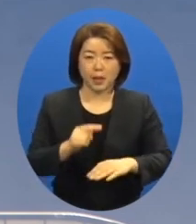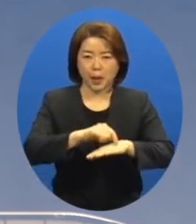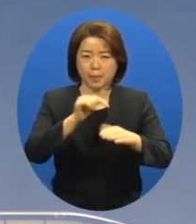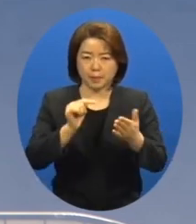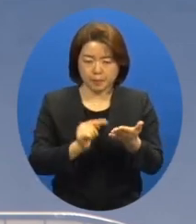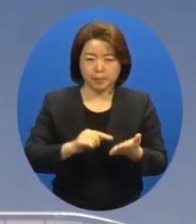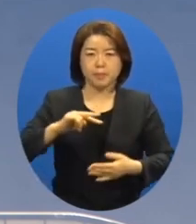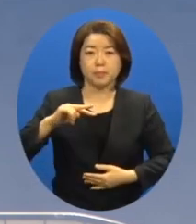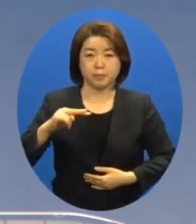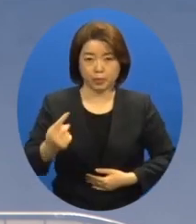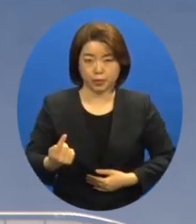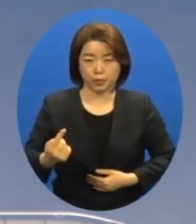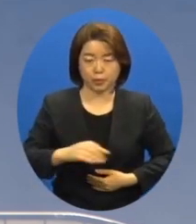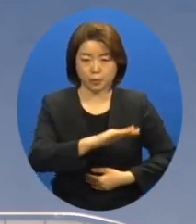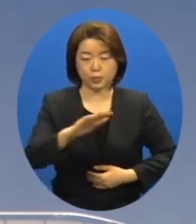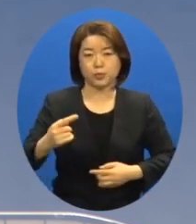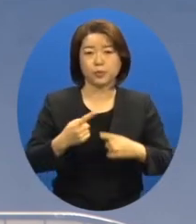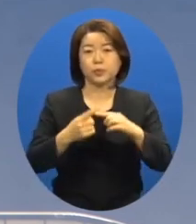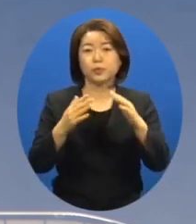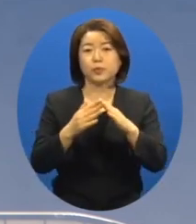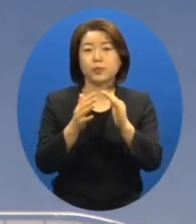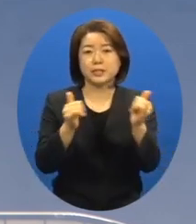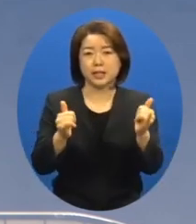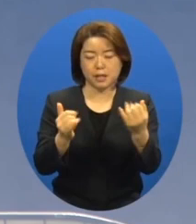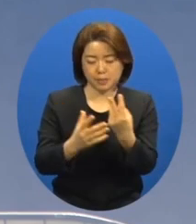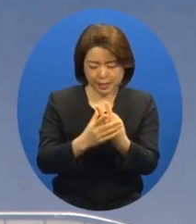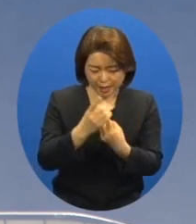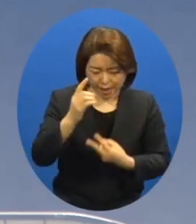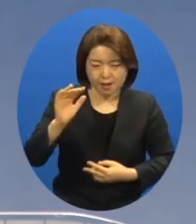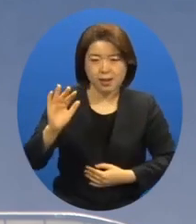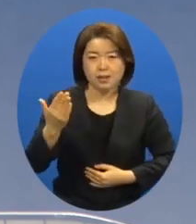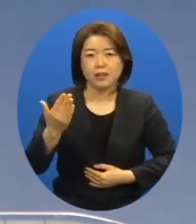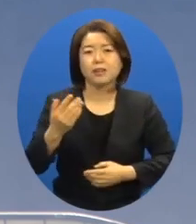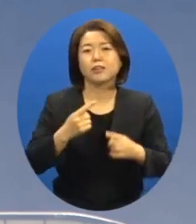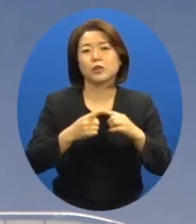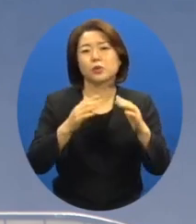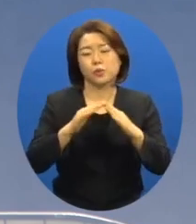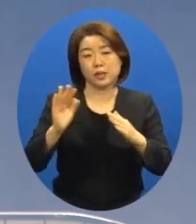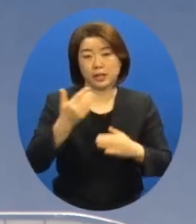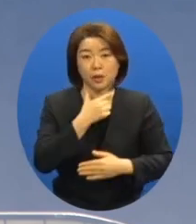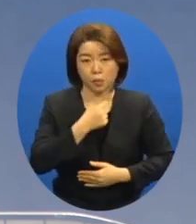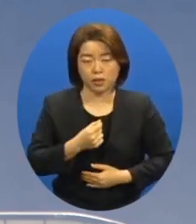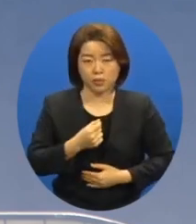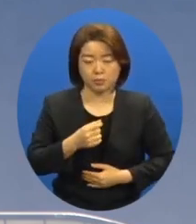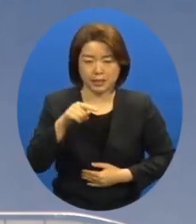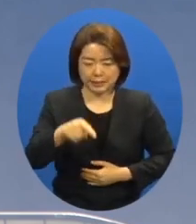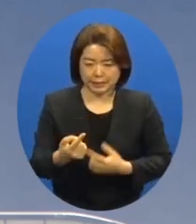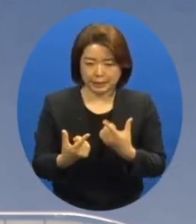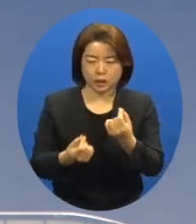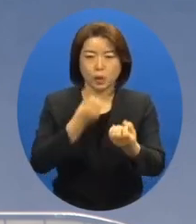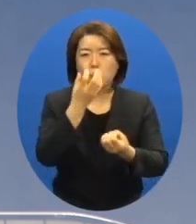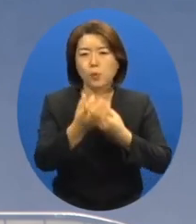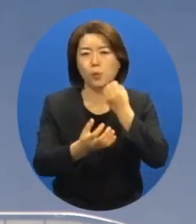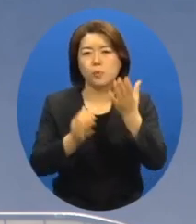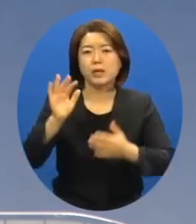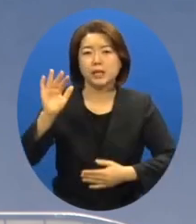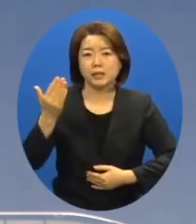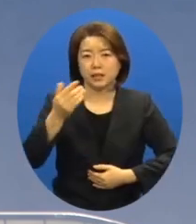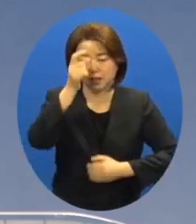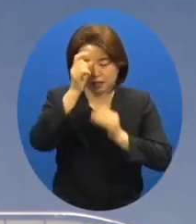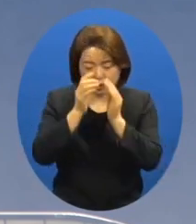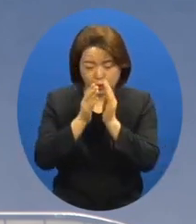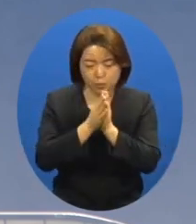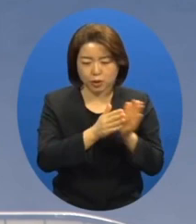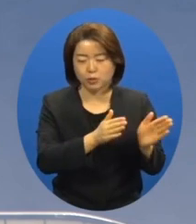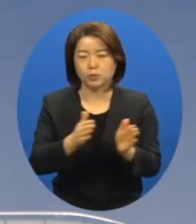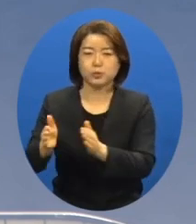마음까지 우리 교우들이 하나가 된 교회가 되었습니다. 그런 고백이 될 수 있게 되기를 기도하고